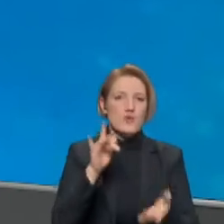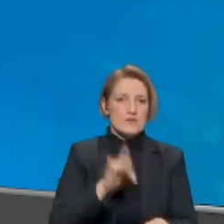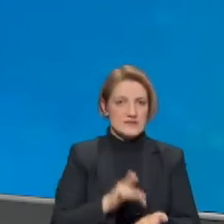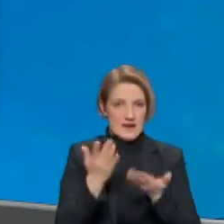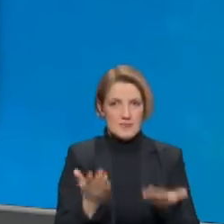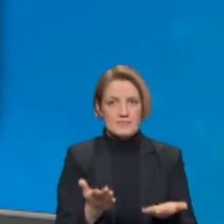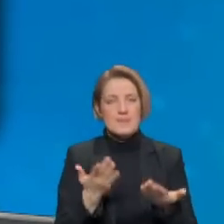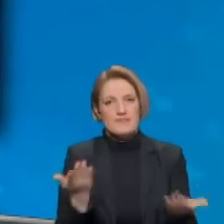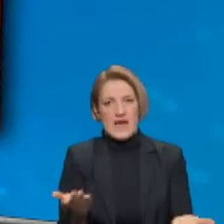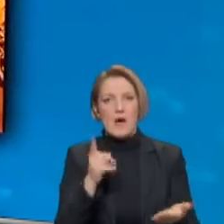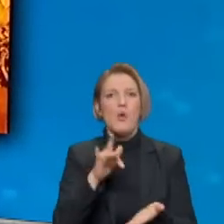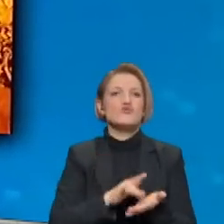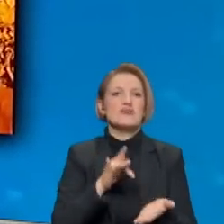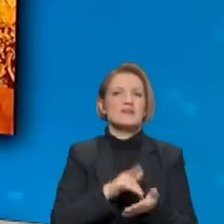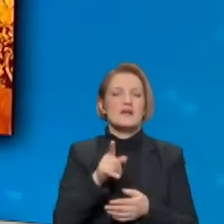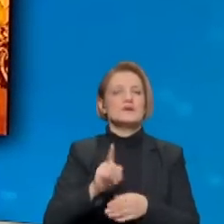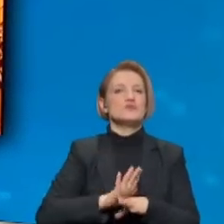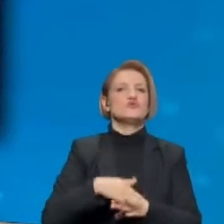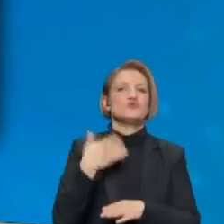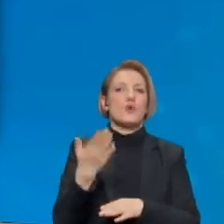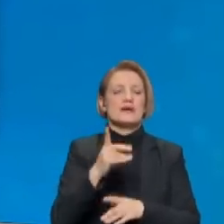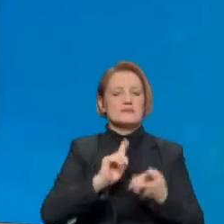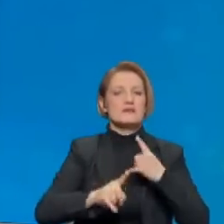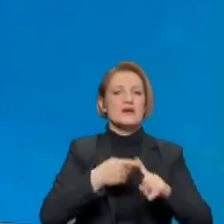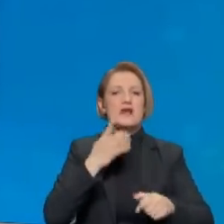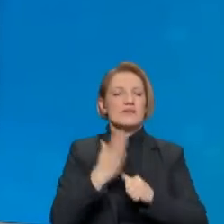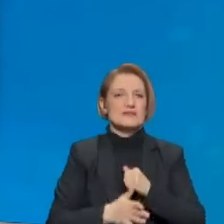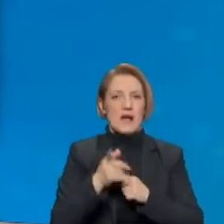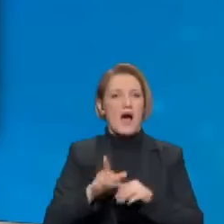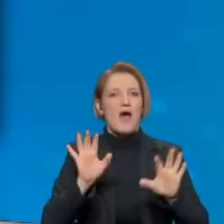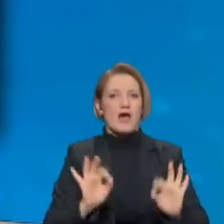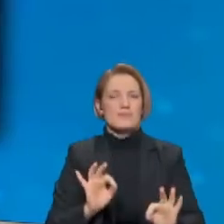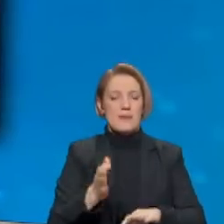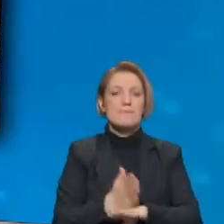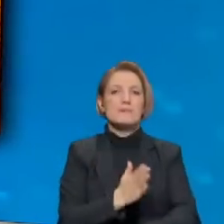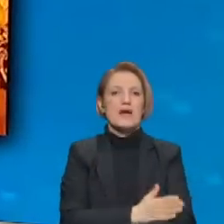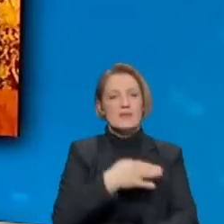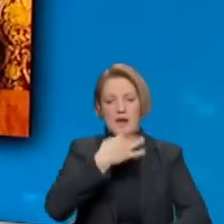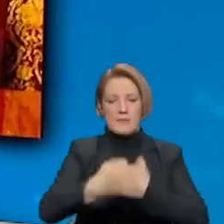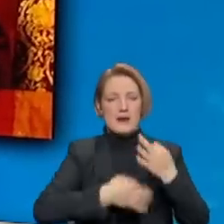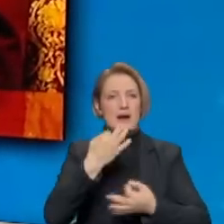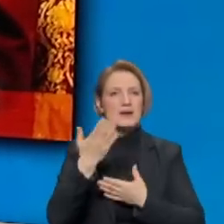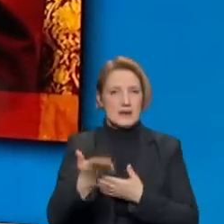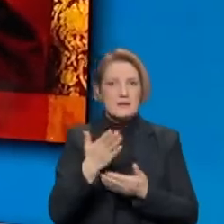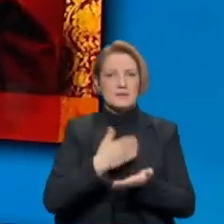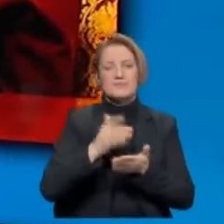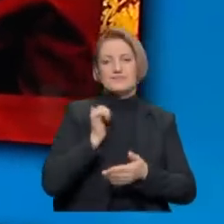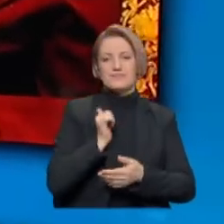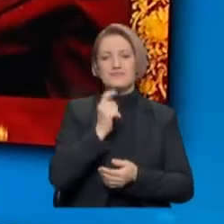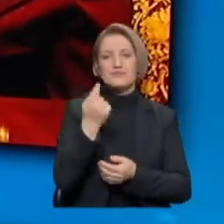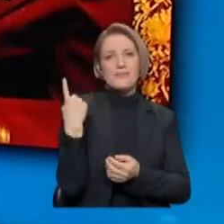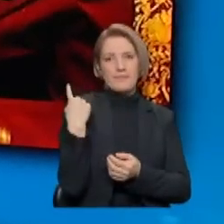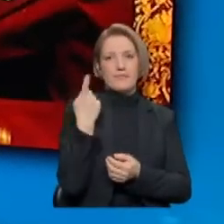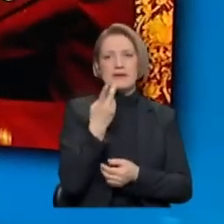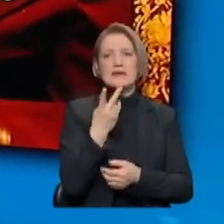ceza ve o cezanın sonrası siyaset yasağı, hem de memleketten haberlerle ilerleyeceğiz. Asgari ücrette